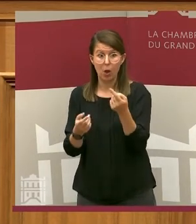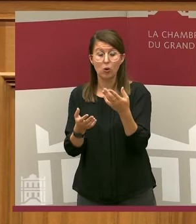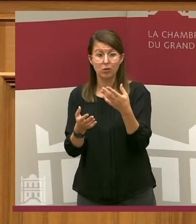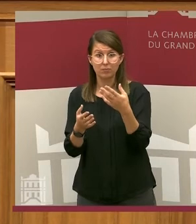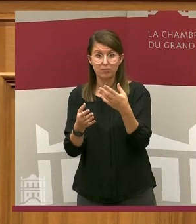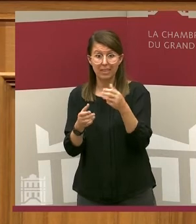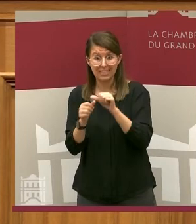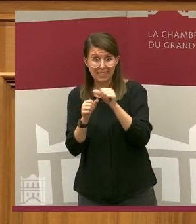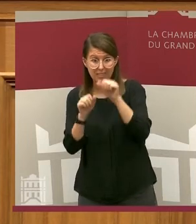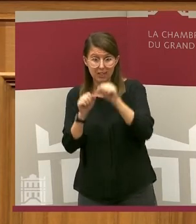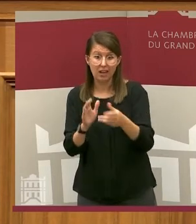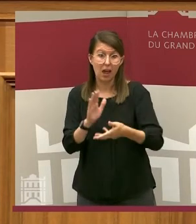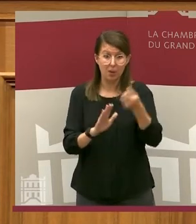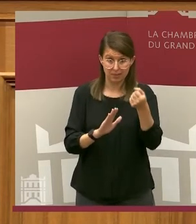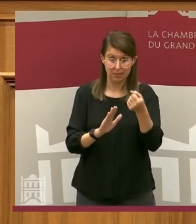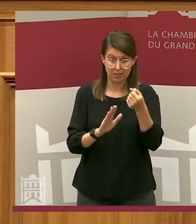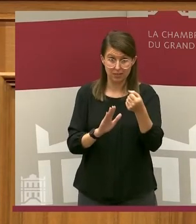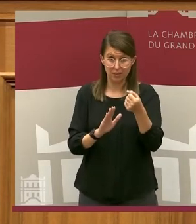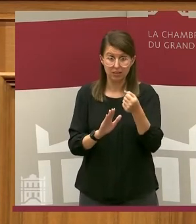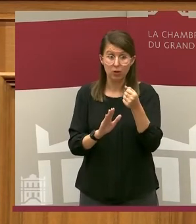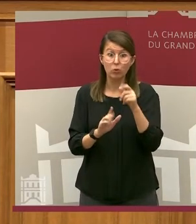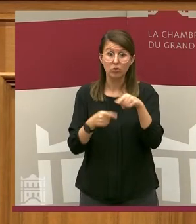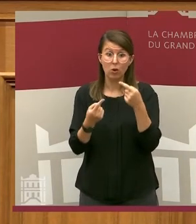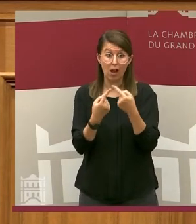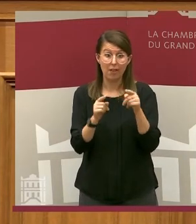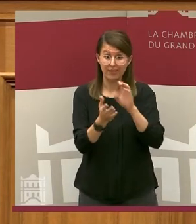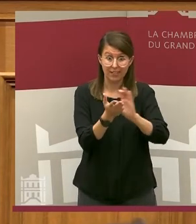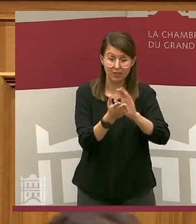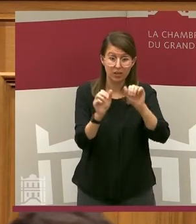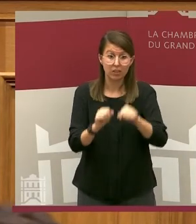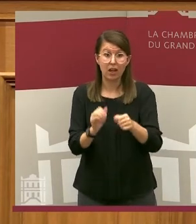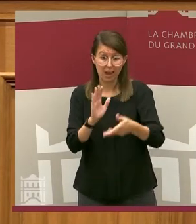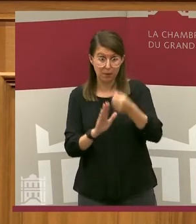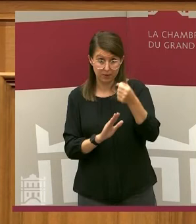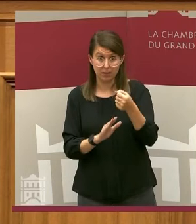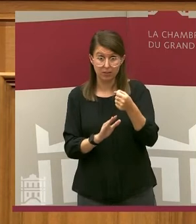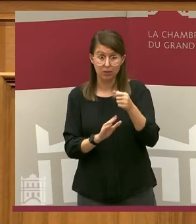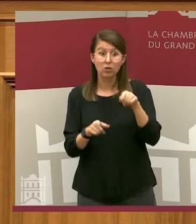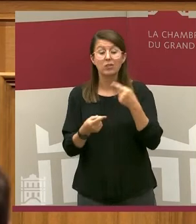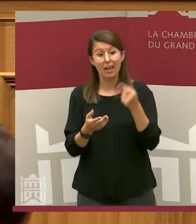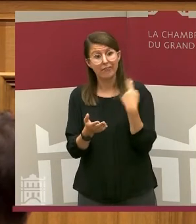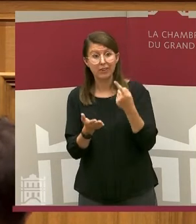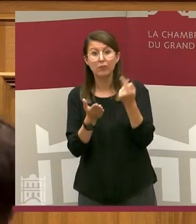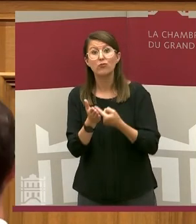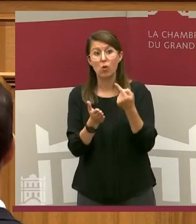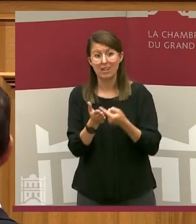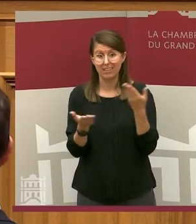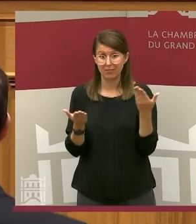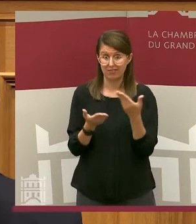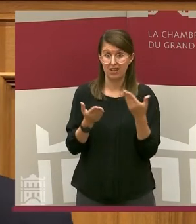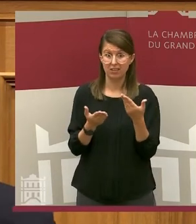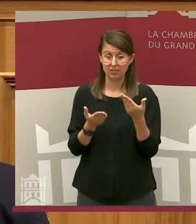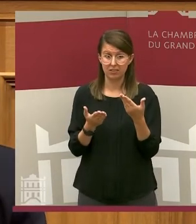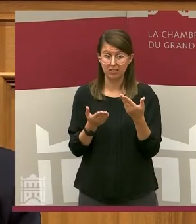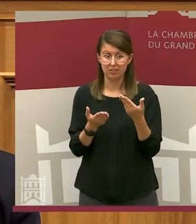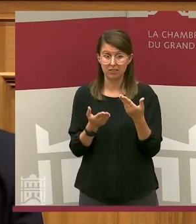kann aufsetzen und den eventuell auch nach anderen Investitionen kann aufsetzen, macht heute fordern wir noch ein weiterer, dass der Loyer auch